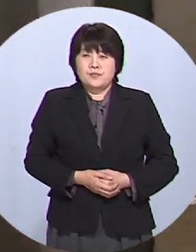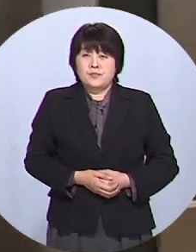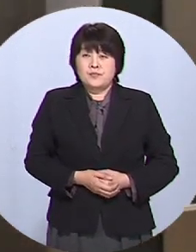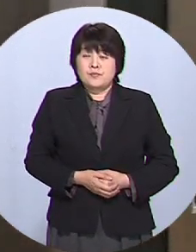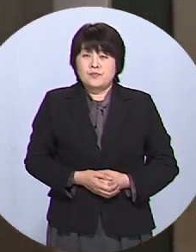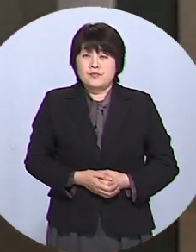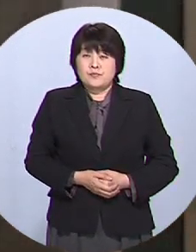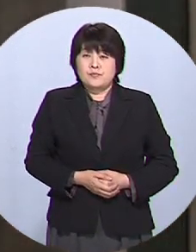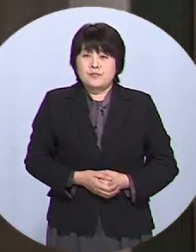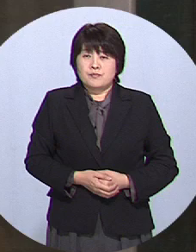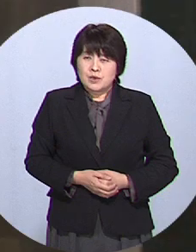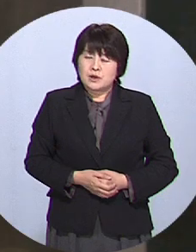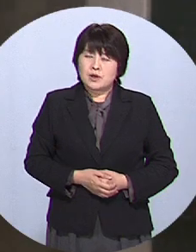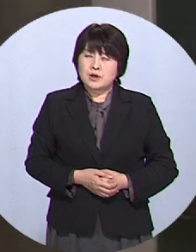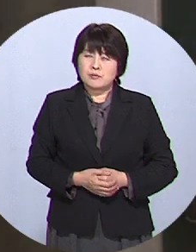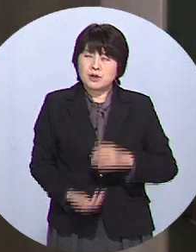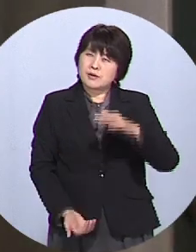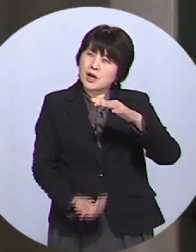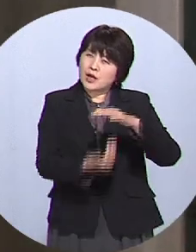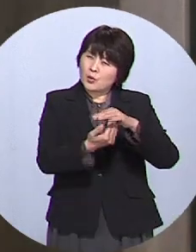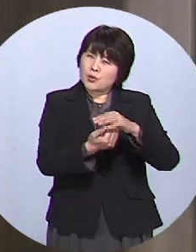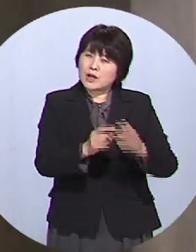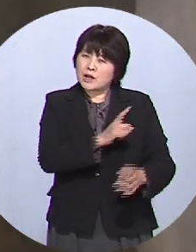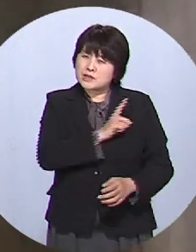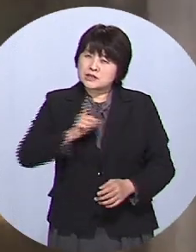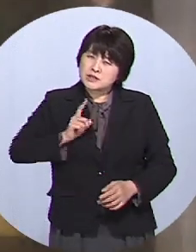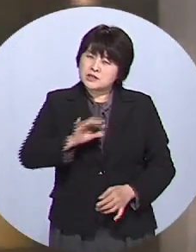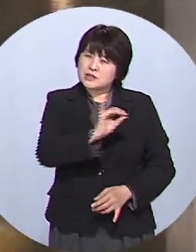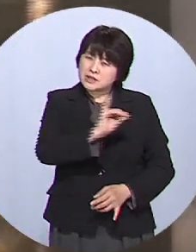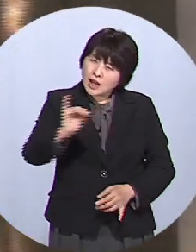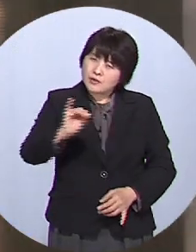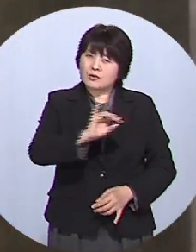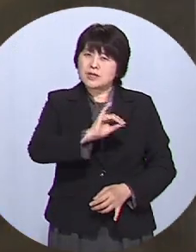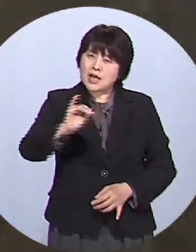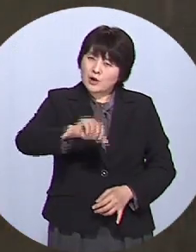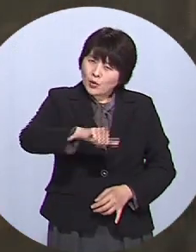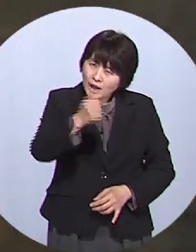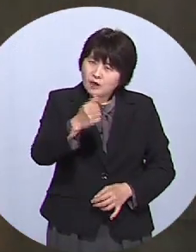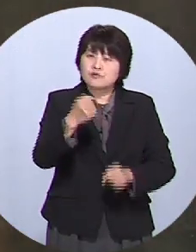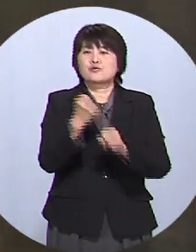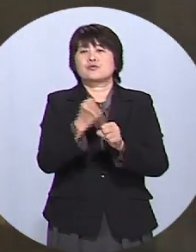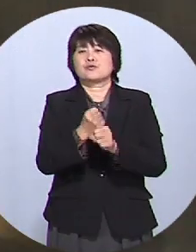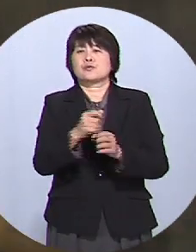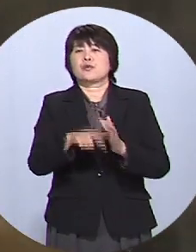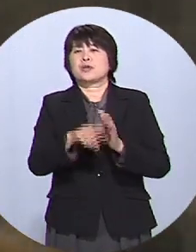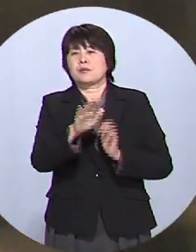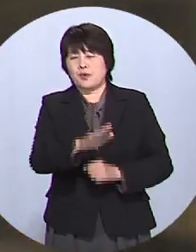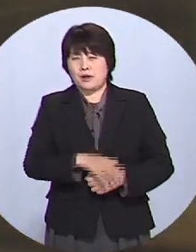多い日でだいたい1000から1500個ほどのシューを作っております。